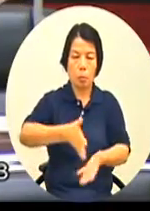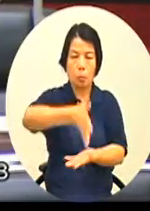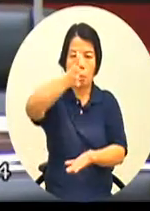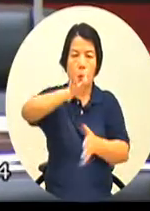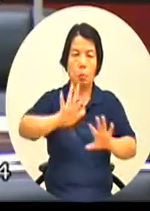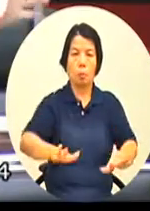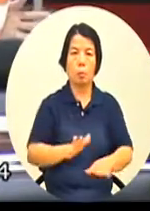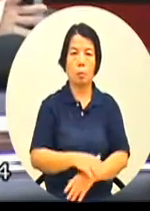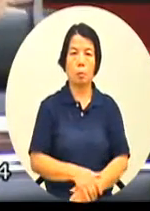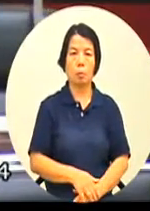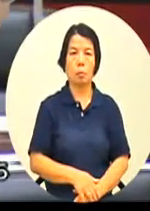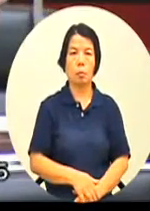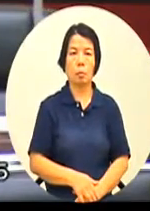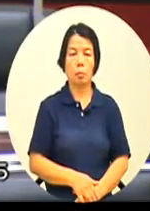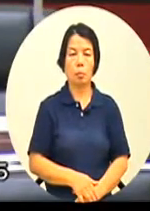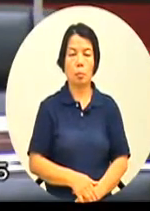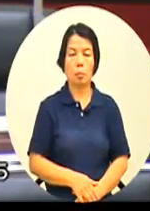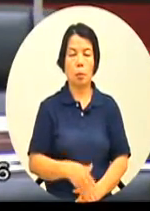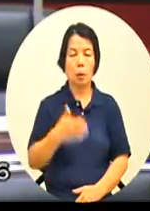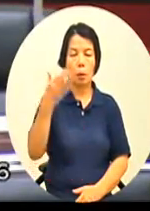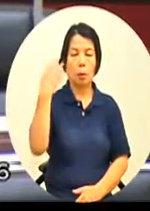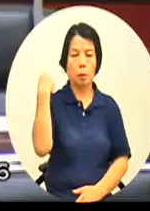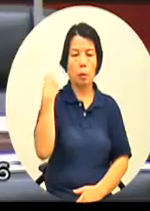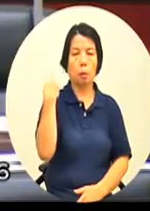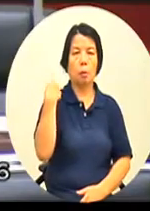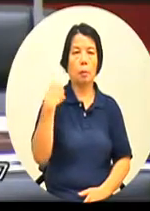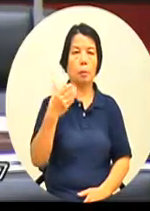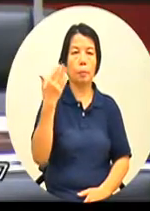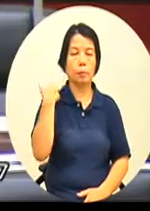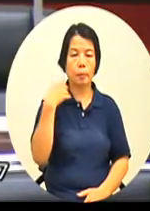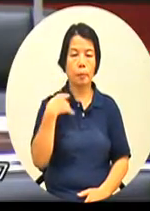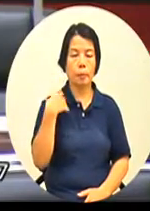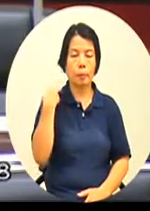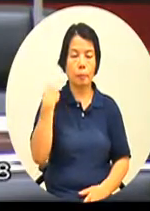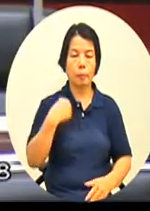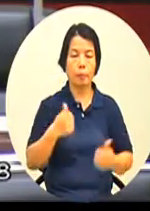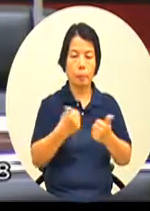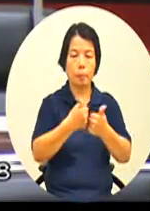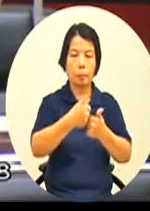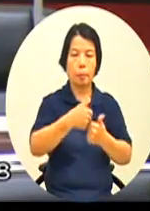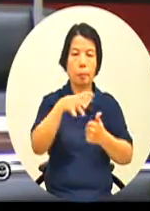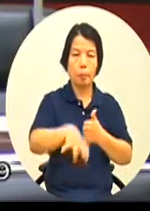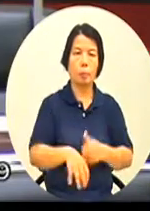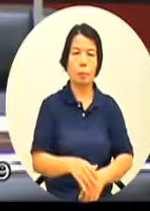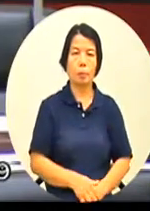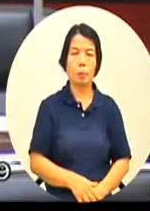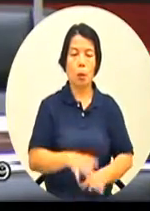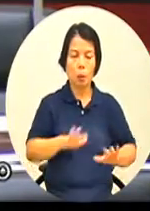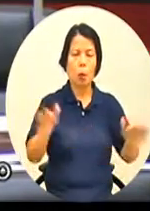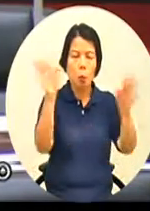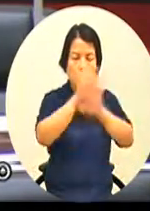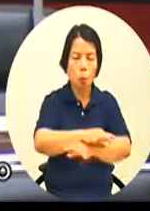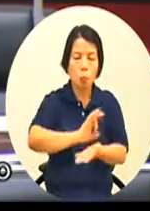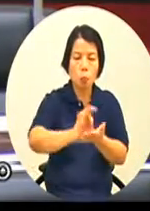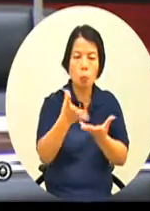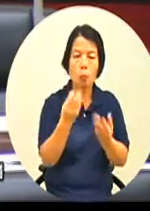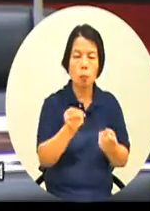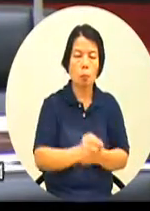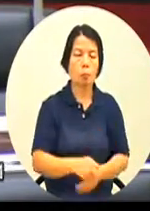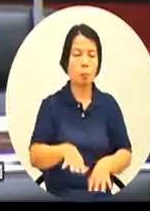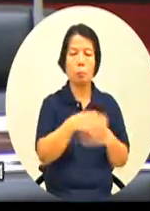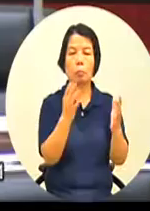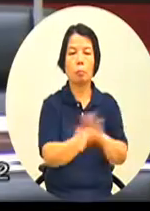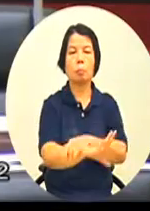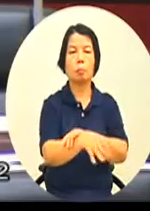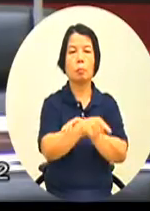马现在的原旧议会在中正路那里，吼、哦，金马暗时啊拢无人利用啊，啊就空伫遐，啊干